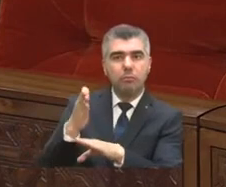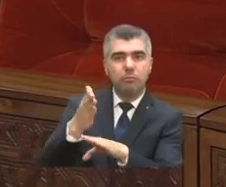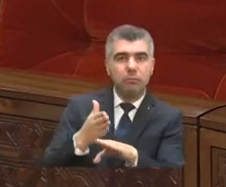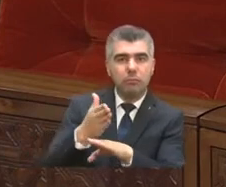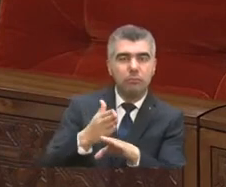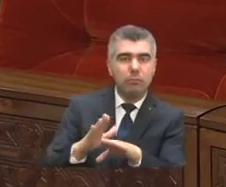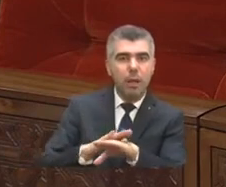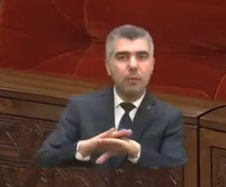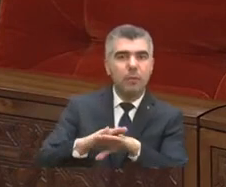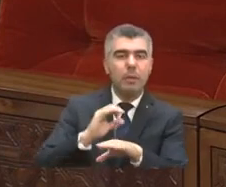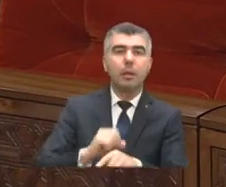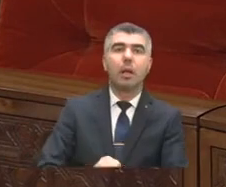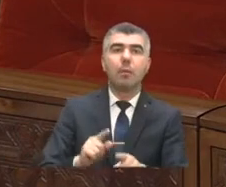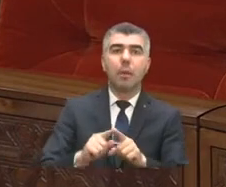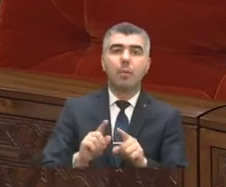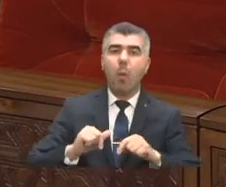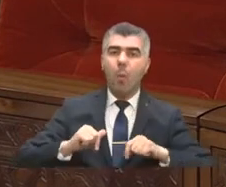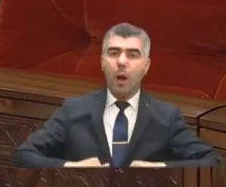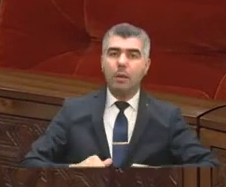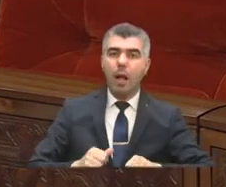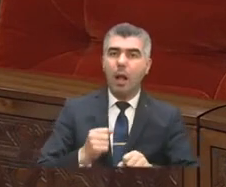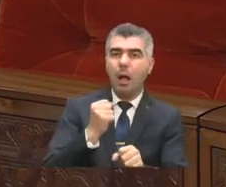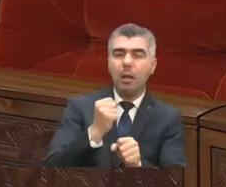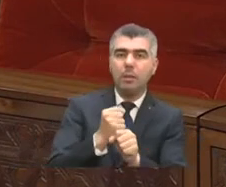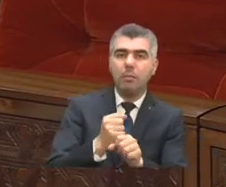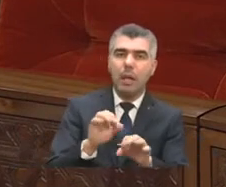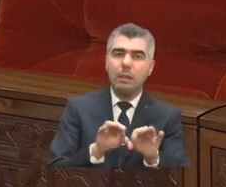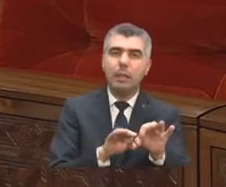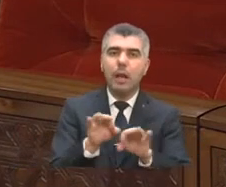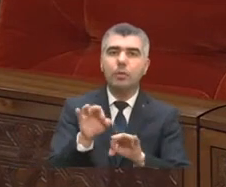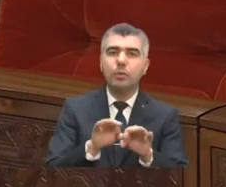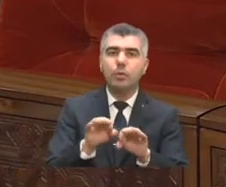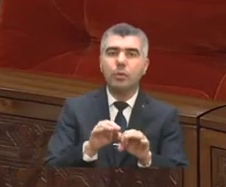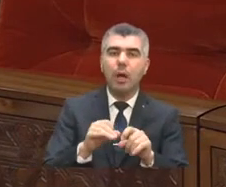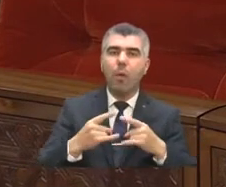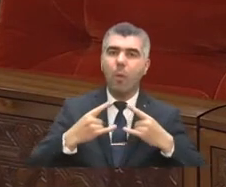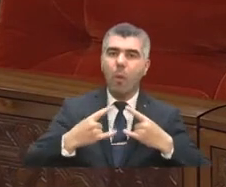على إنجاز دراسة تقييم وتحيين مخطط العمل الخاص بالاستراتيجية الوطنية للسلامة الطرقية. شكرا.